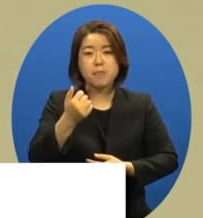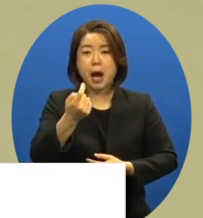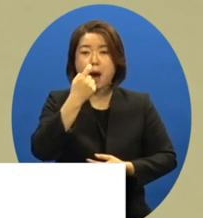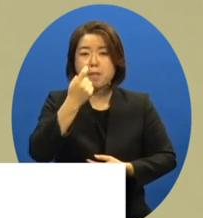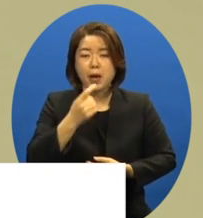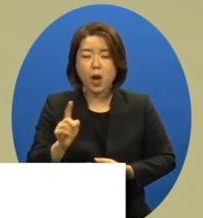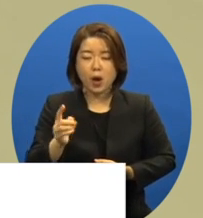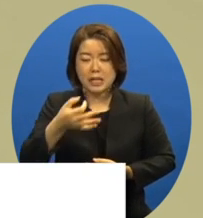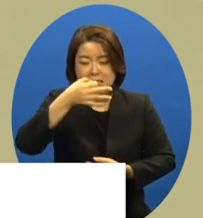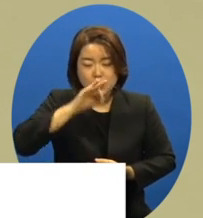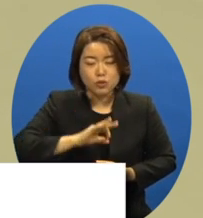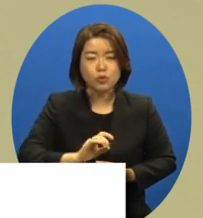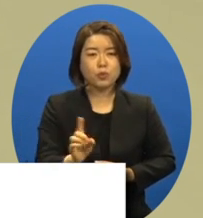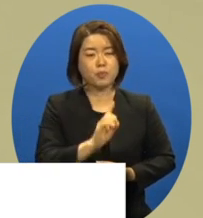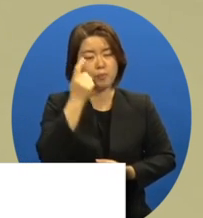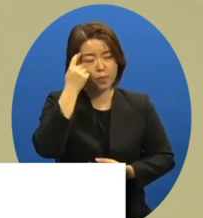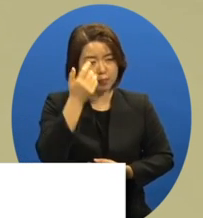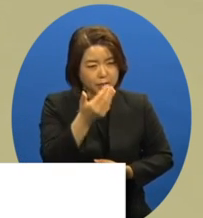아빠가 얻은 유익이 뭐예요?